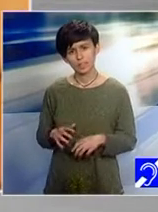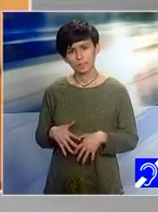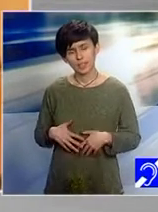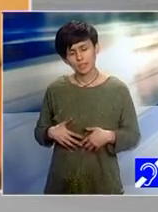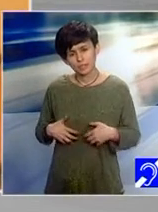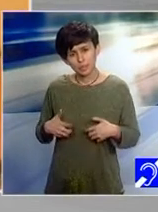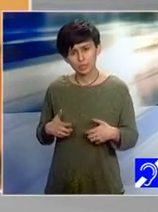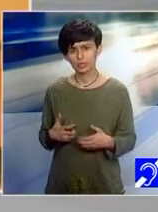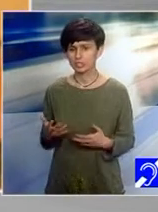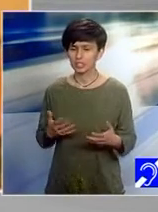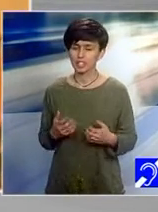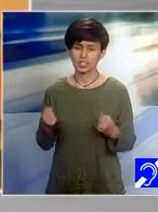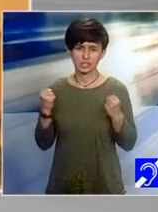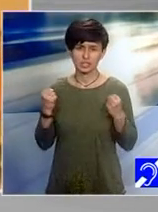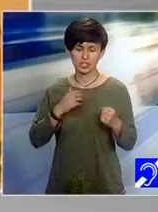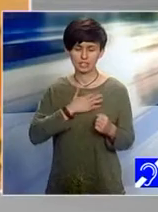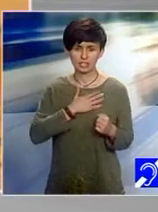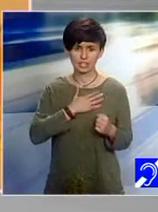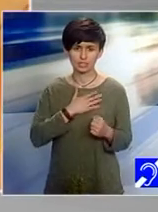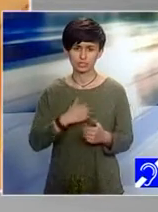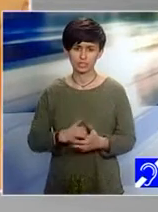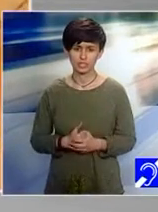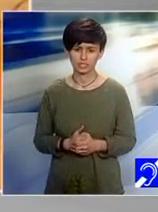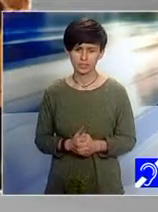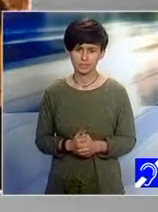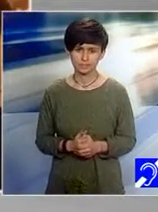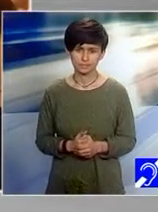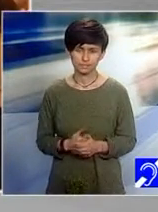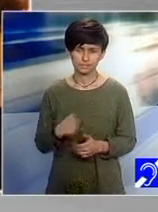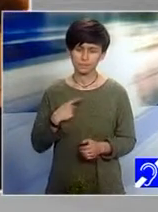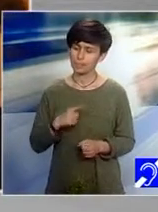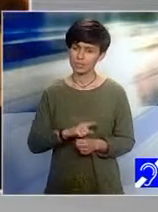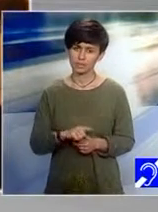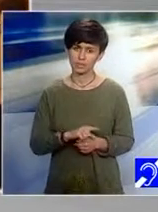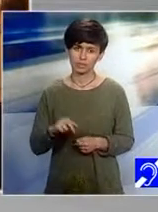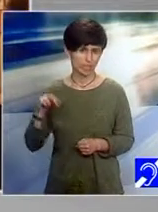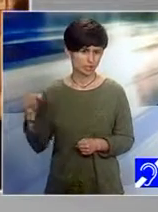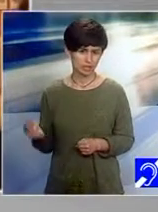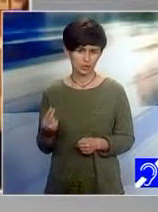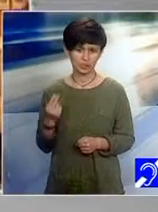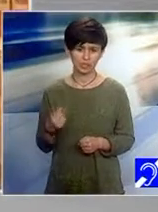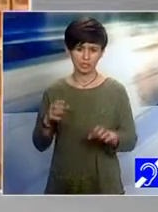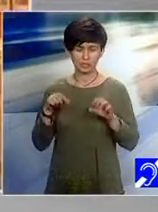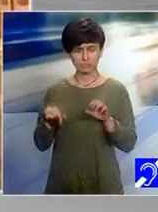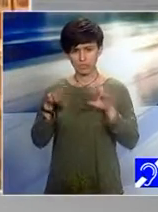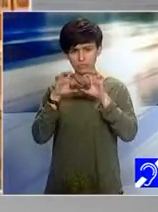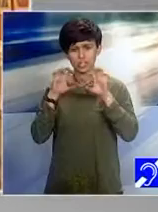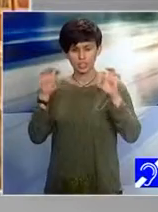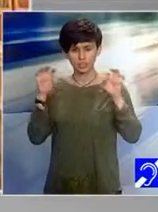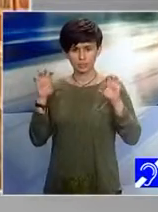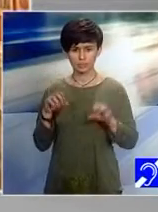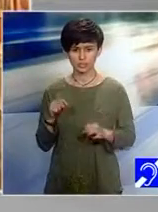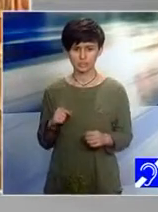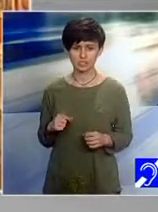fortifică sufletul și este un lucru mare. Adică din asemenea întâlnire cu asemenea expoziții și cu asemenea